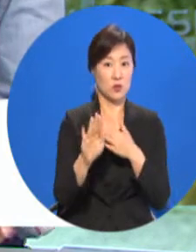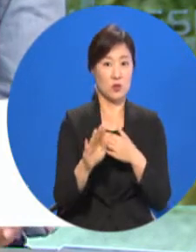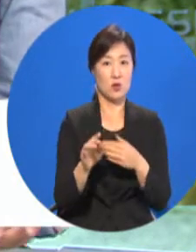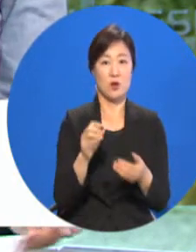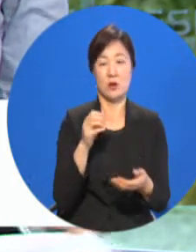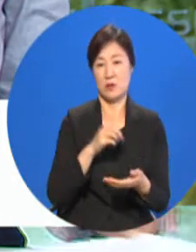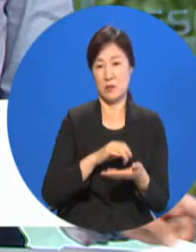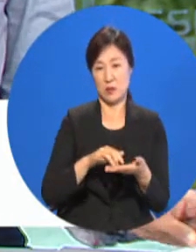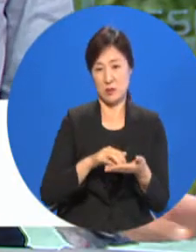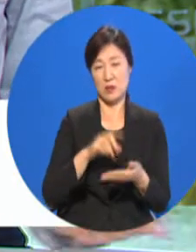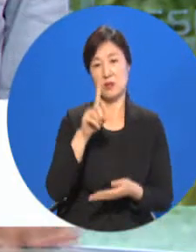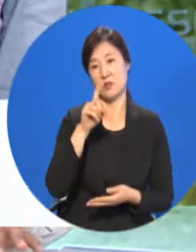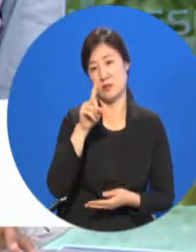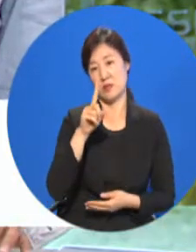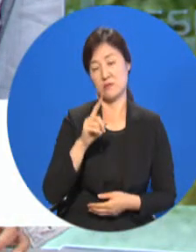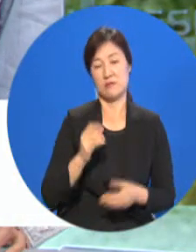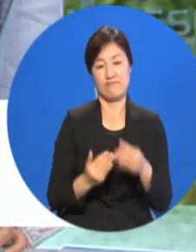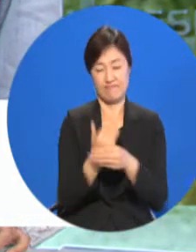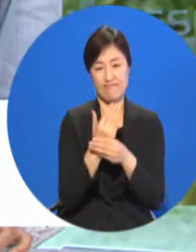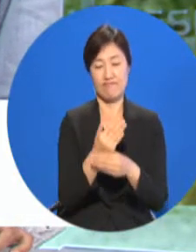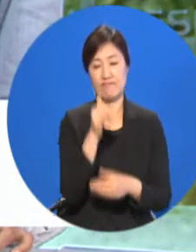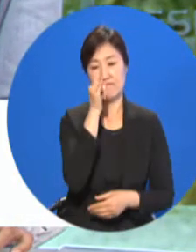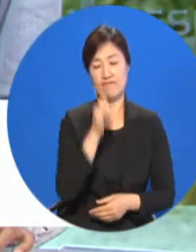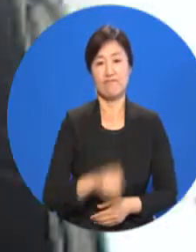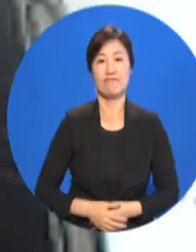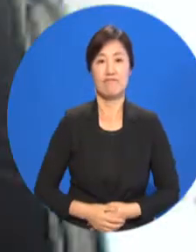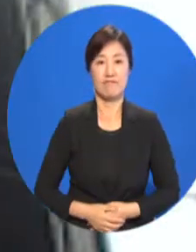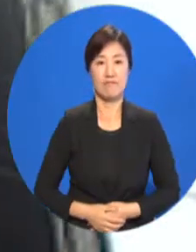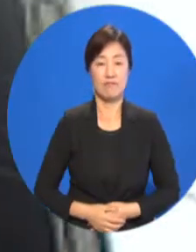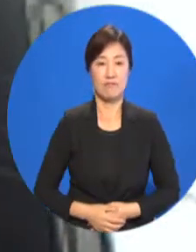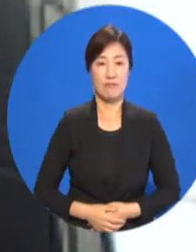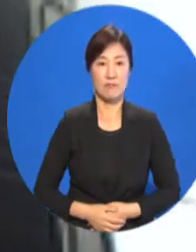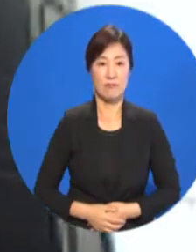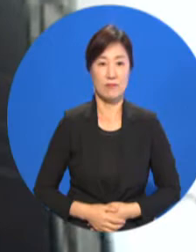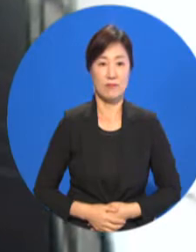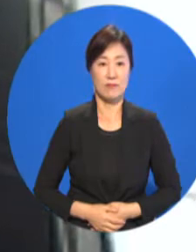합니다. 김철원 기자가 자세한 내용 취재했습니다.